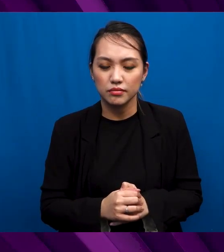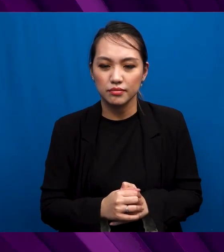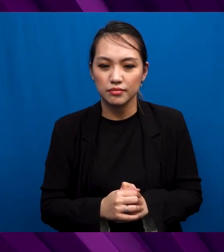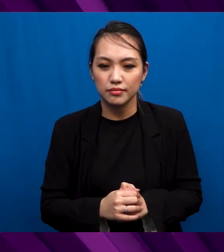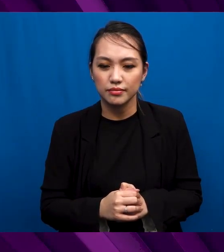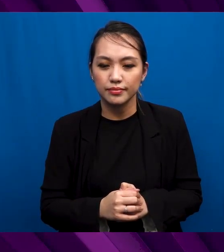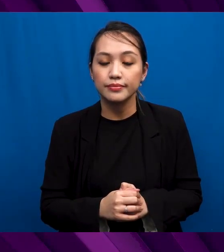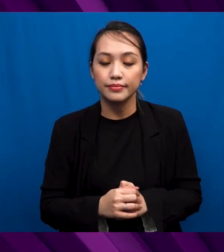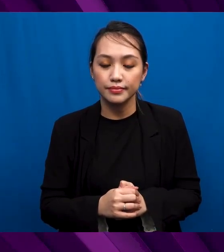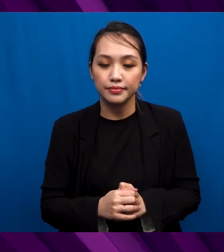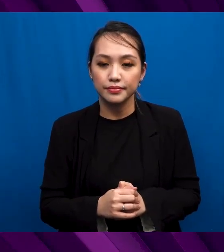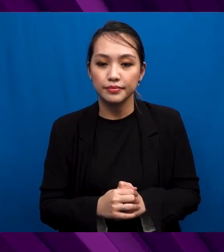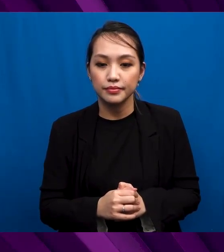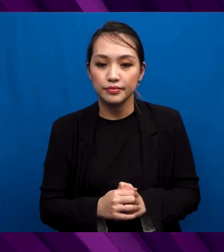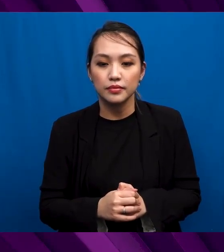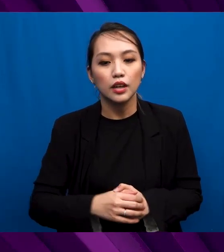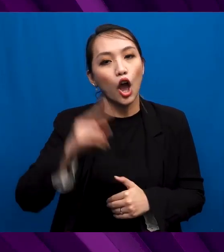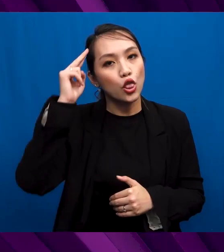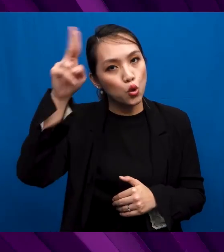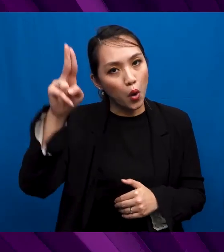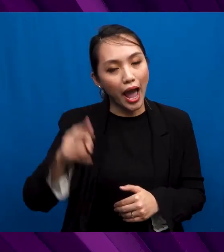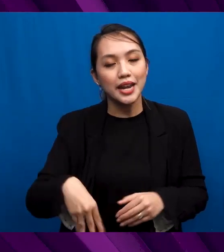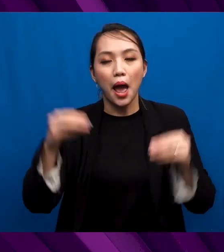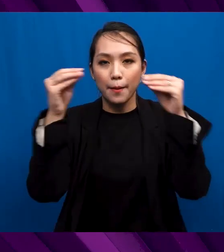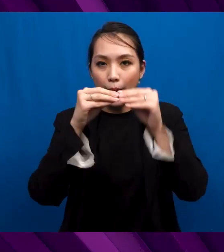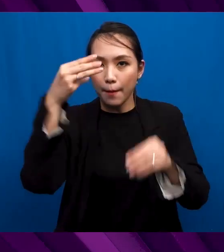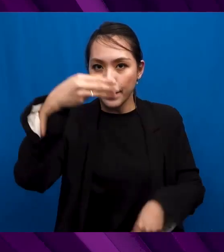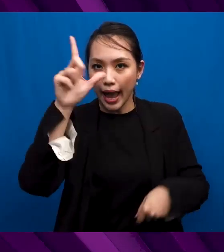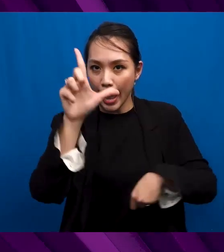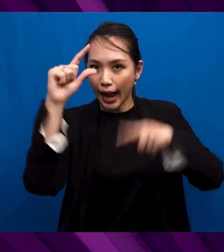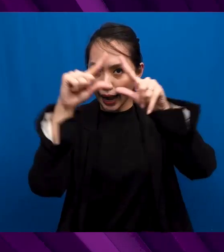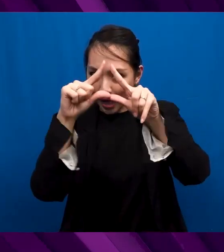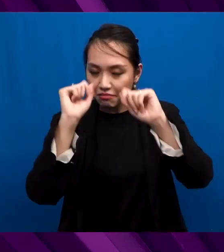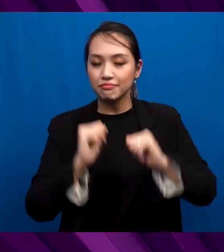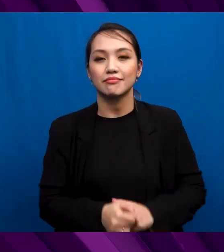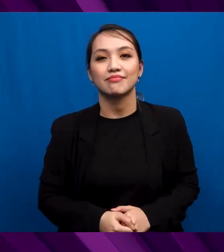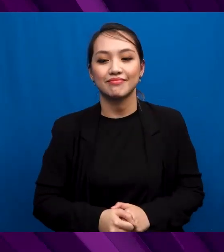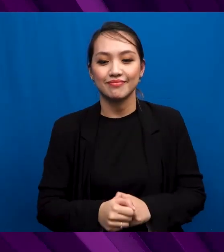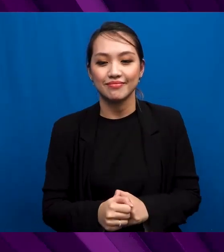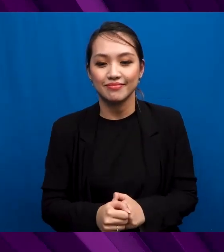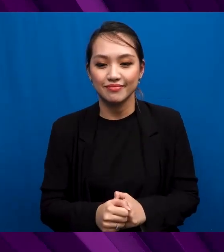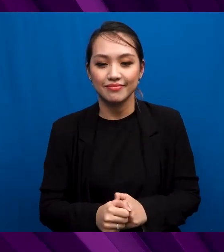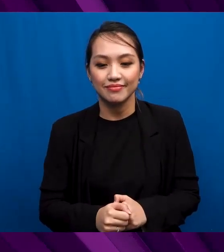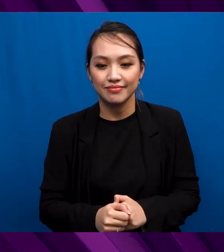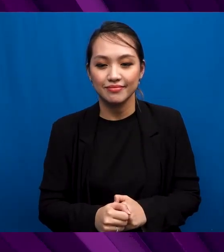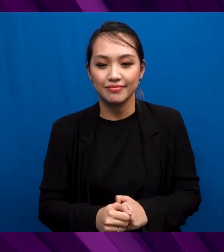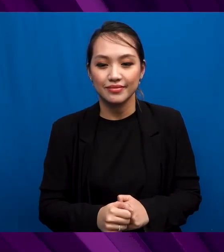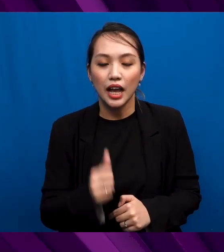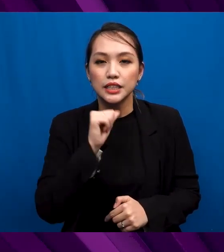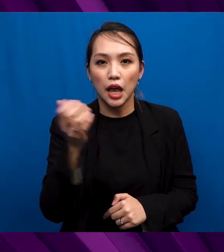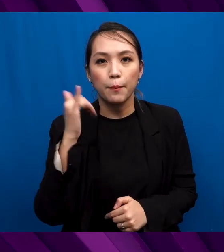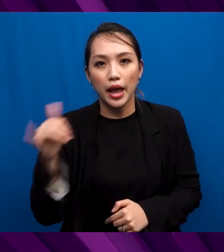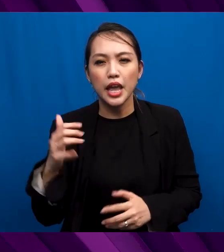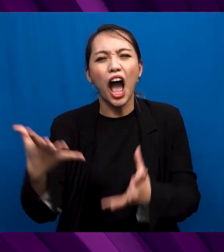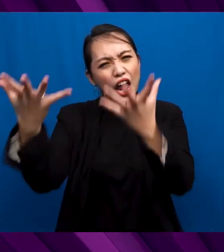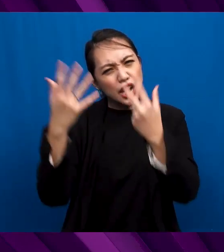mereka tidak dapat bangkit. Tuhan membelanya. Kalau pembelaan Lewi kali ini lewat mulut